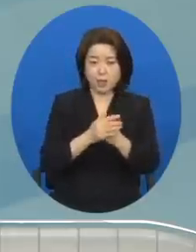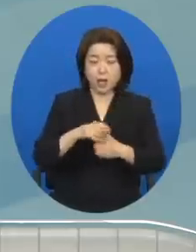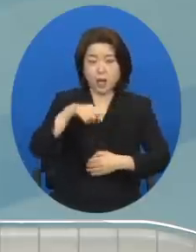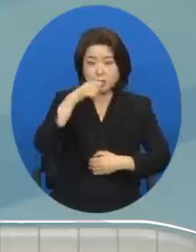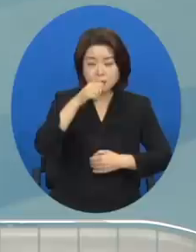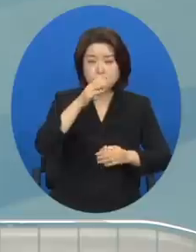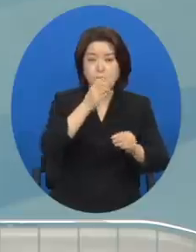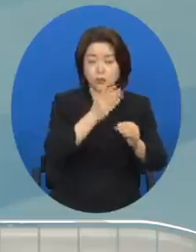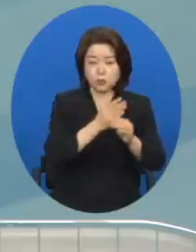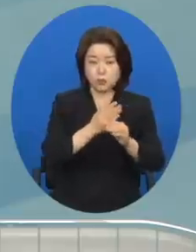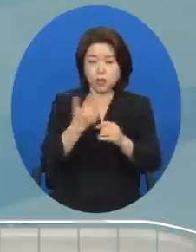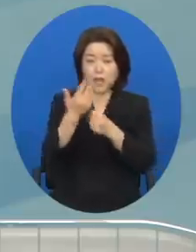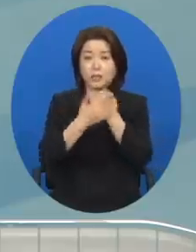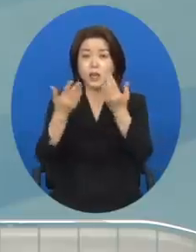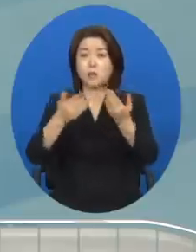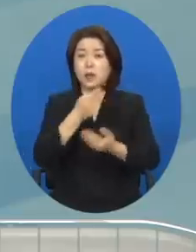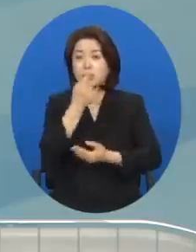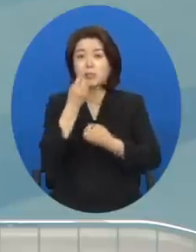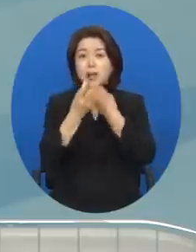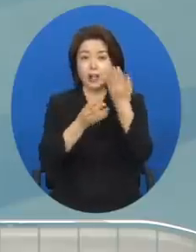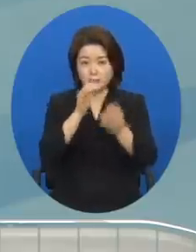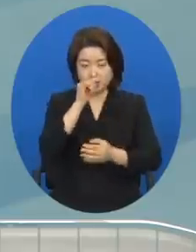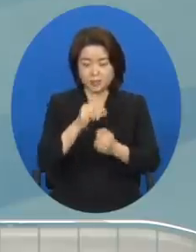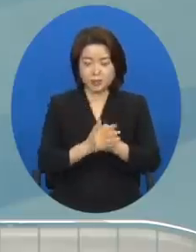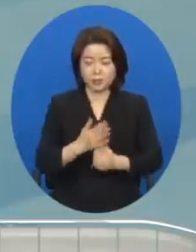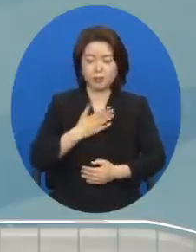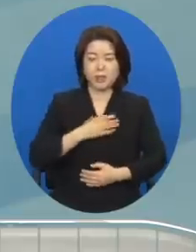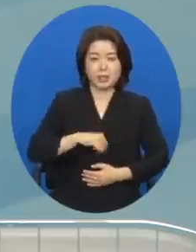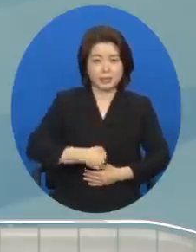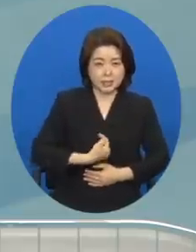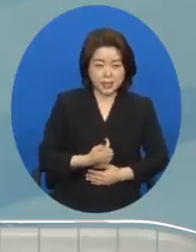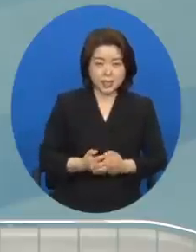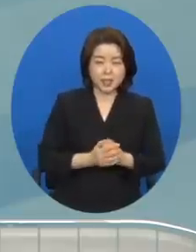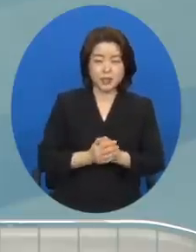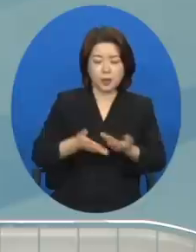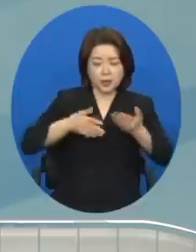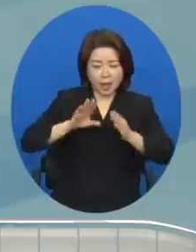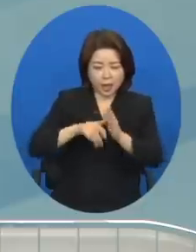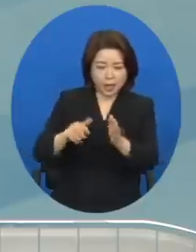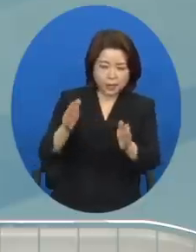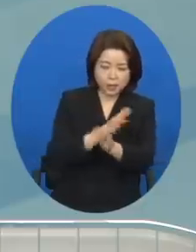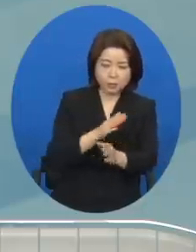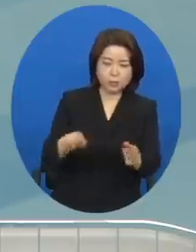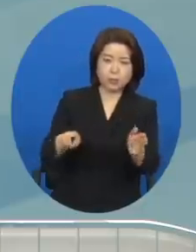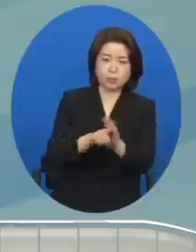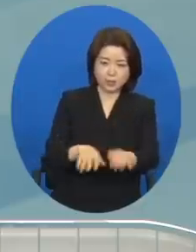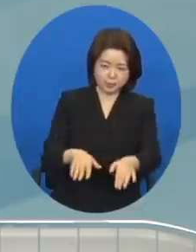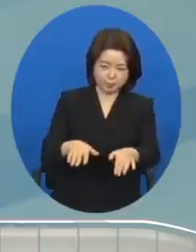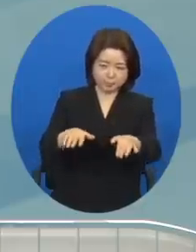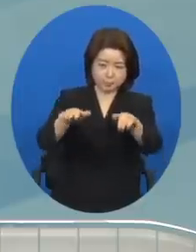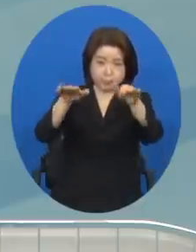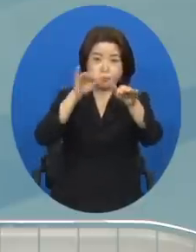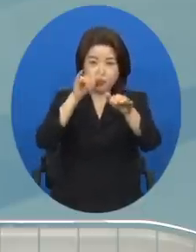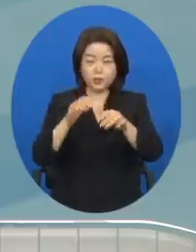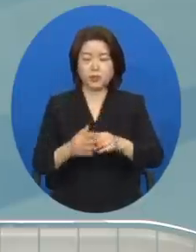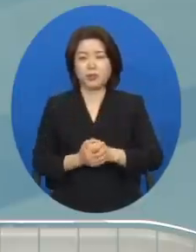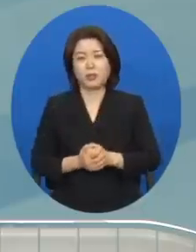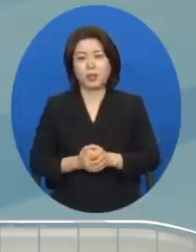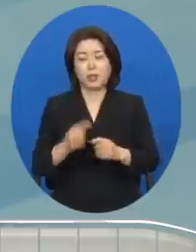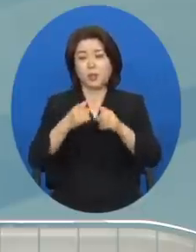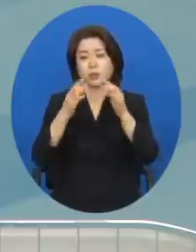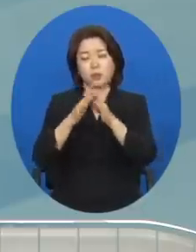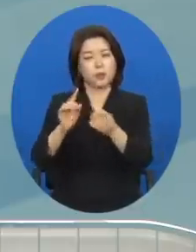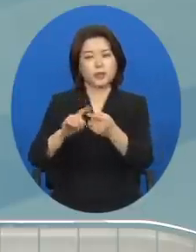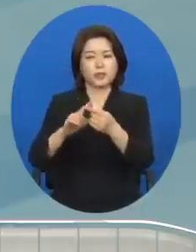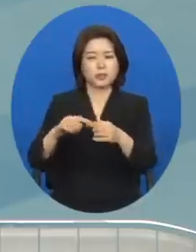식사하면서 은혜 받은 간증을 하더라고. 자기는 모태 신앙인이고 어려서부터 교회에서 자랐지만 교회에